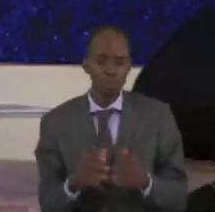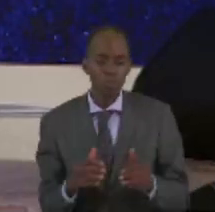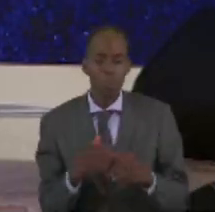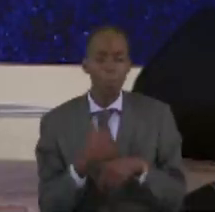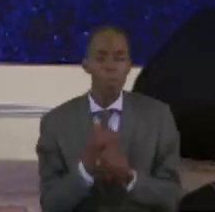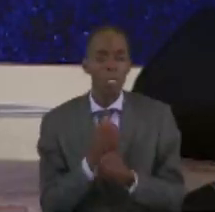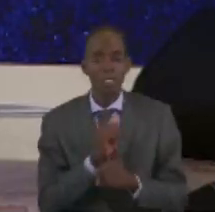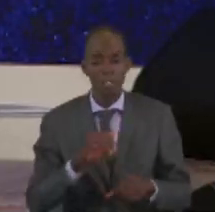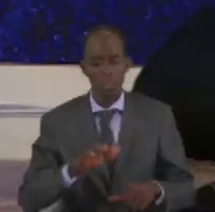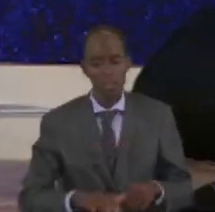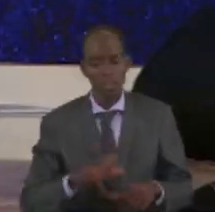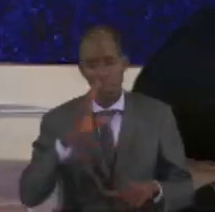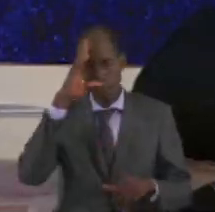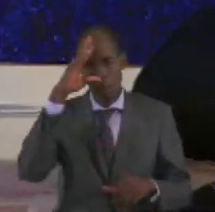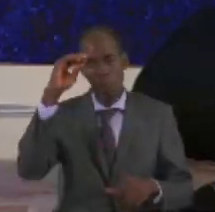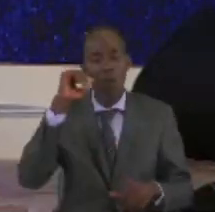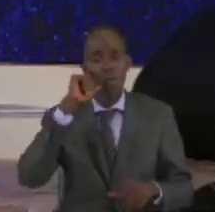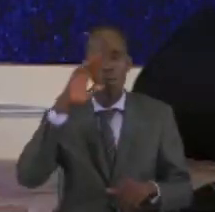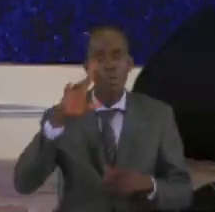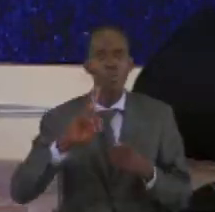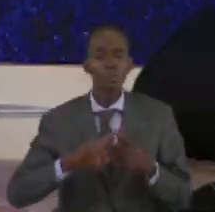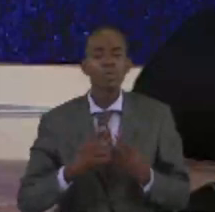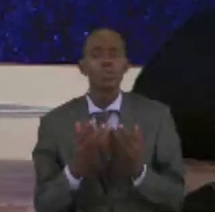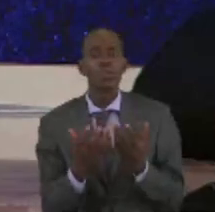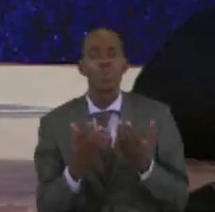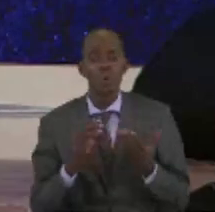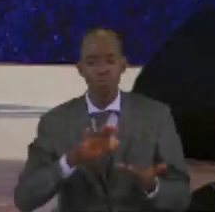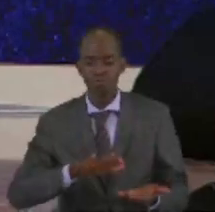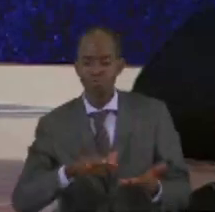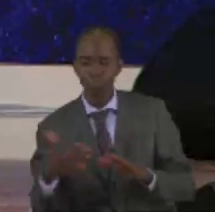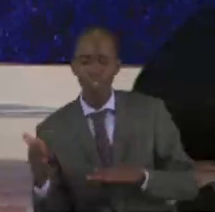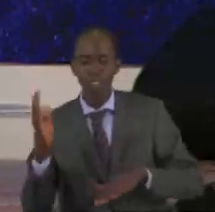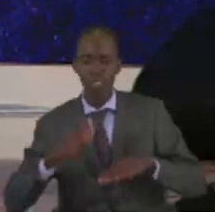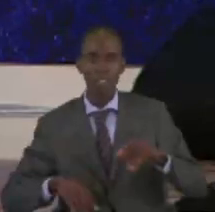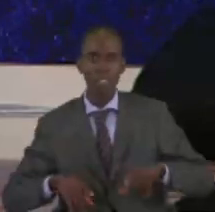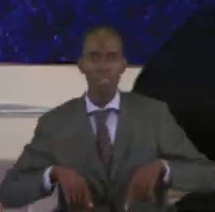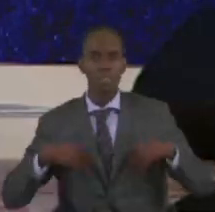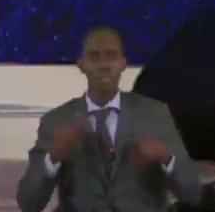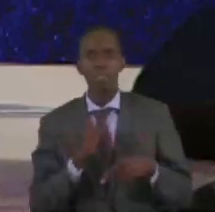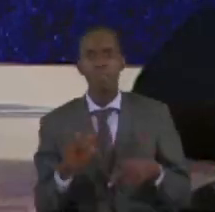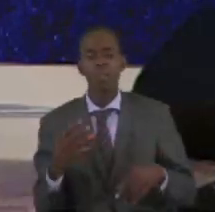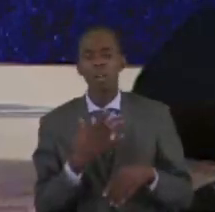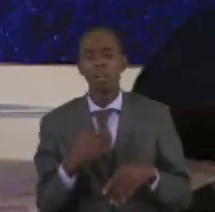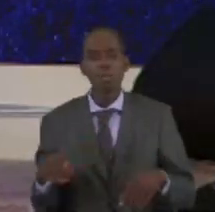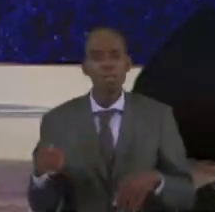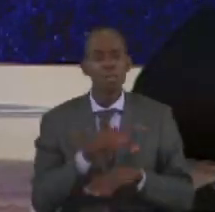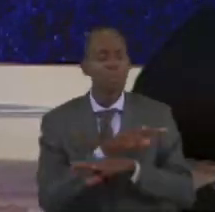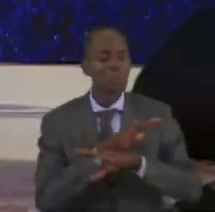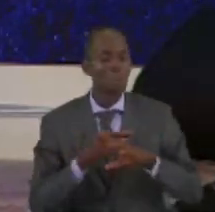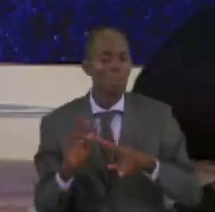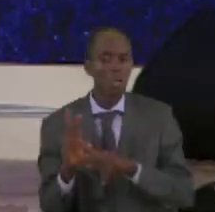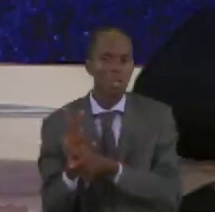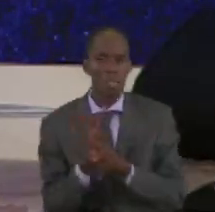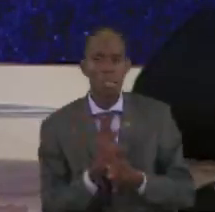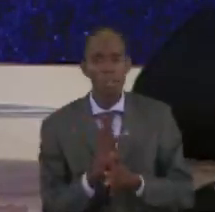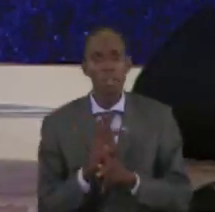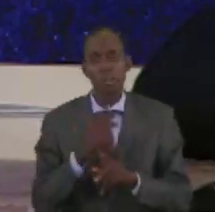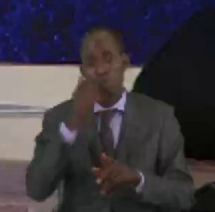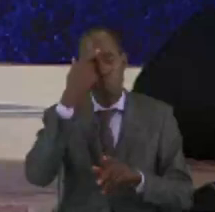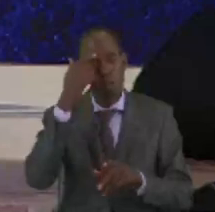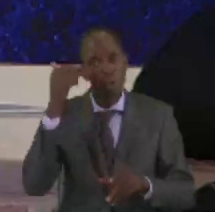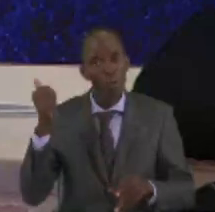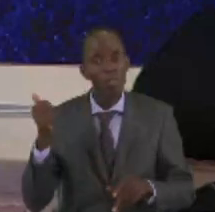peut même faire perdre ou bien pousser un enfant, un homme, une femme de désirer la